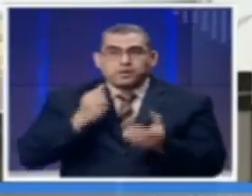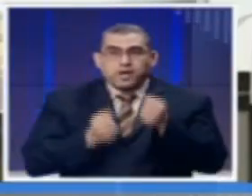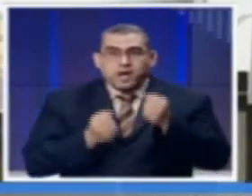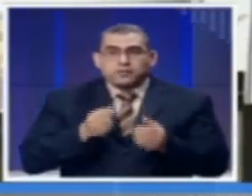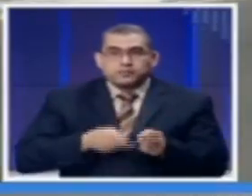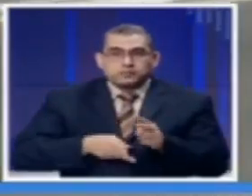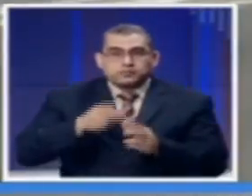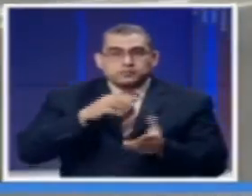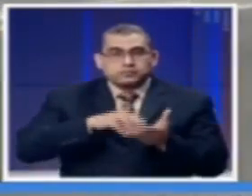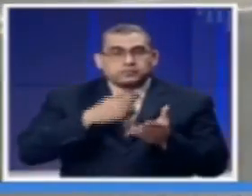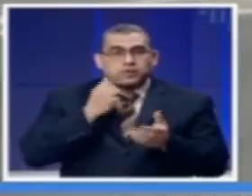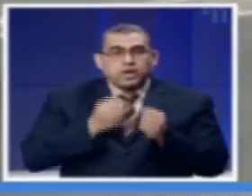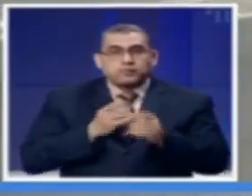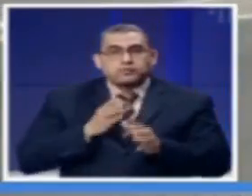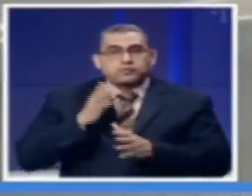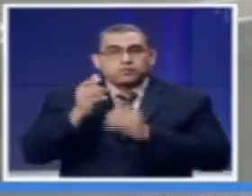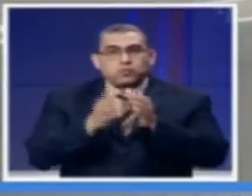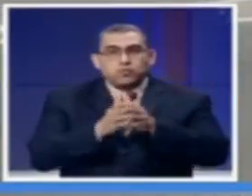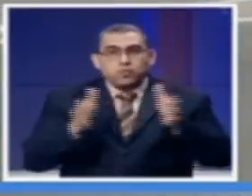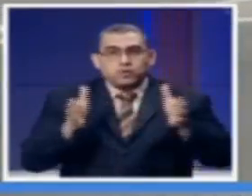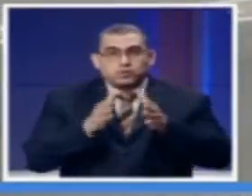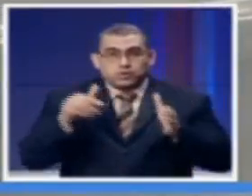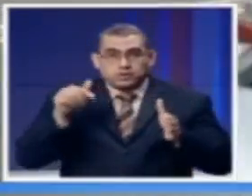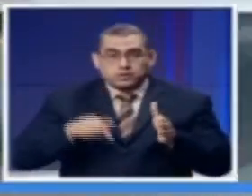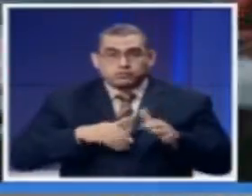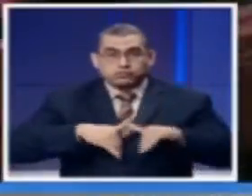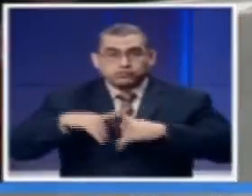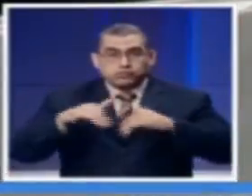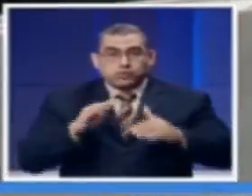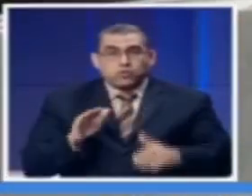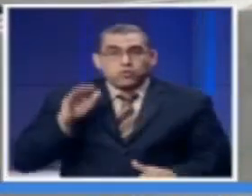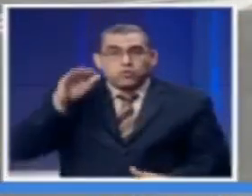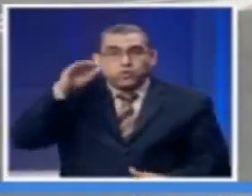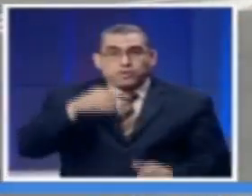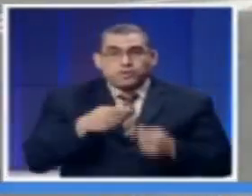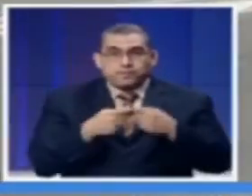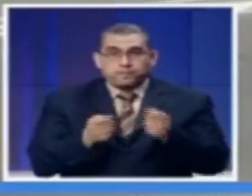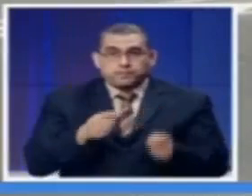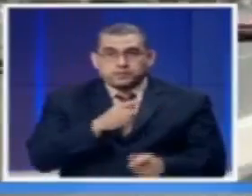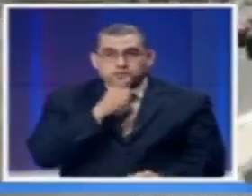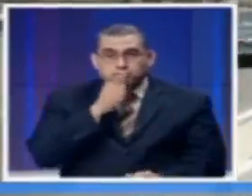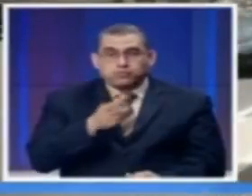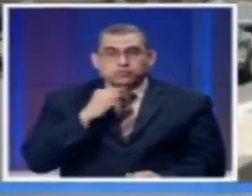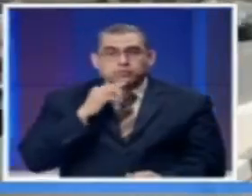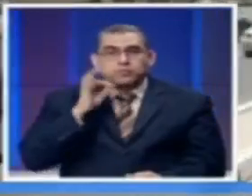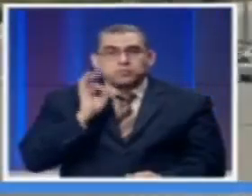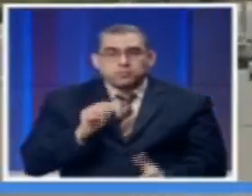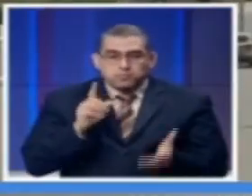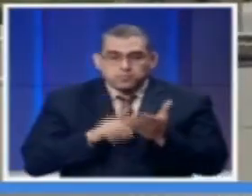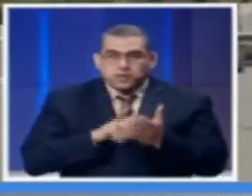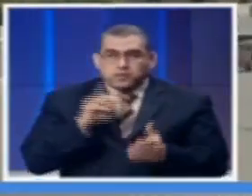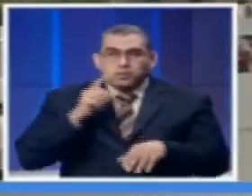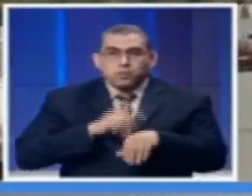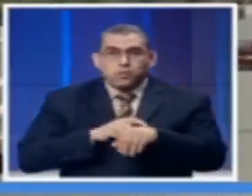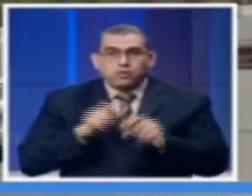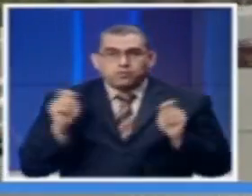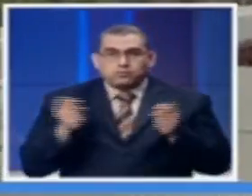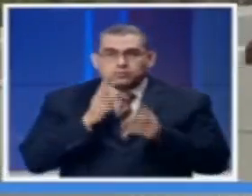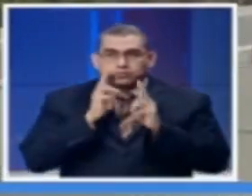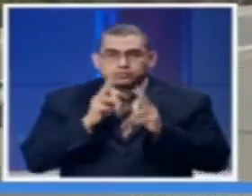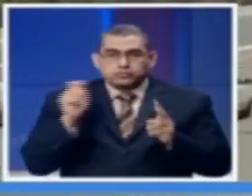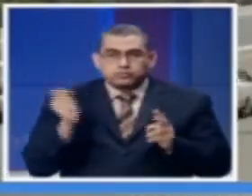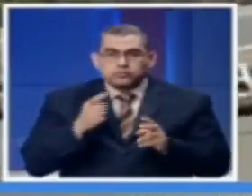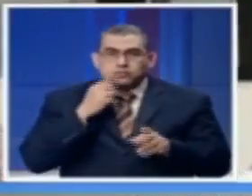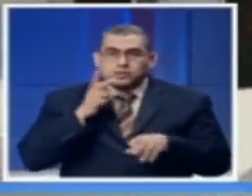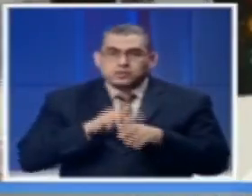جانبهم أكدوا أن تلك التوسعات التي تشهدها الطرق والكباري بحي مصر الجديدة وفرت الكثير من الوقت والجهد إلى